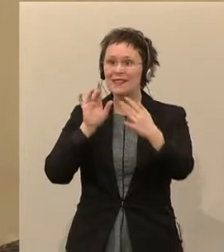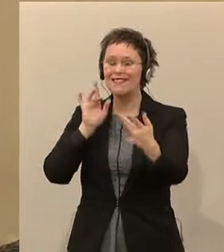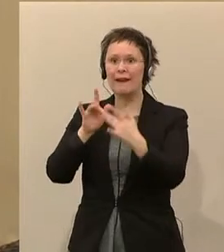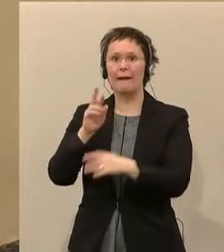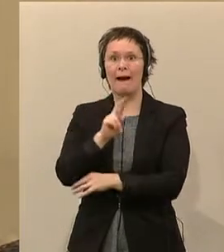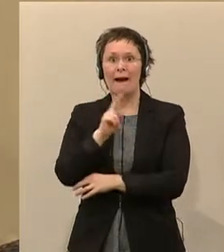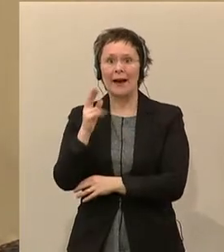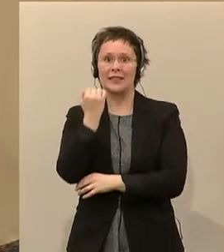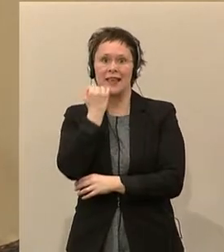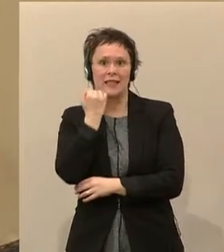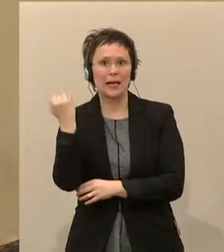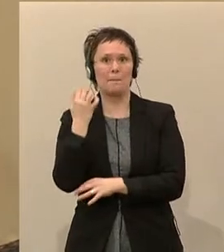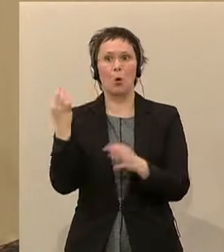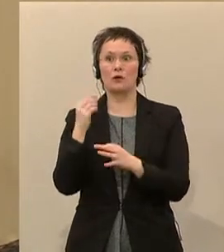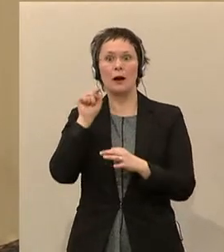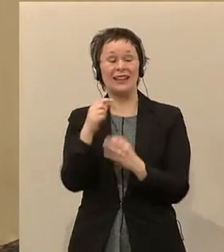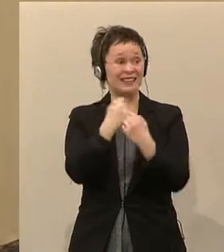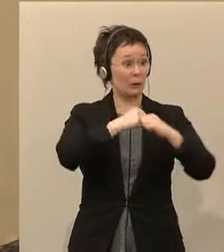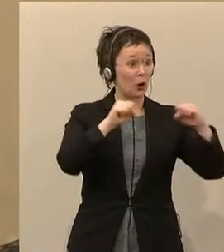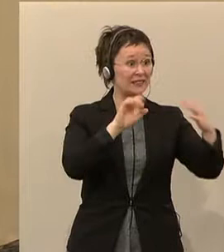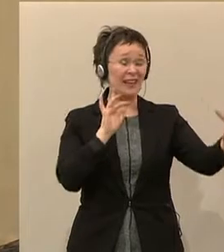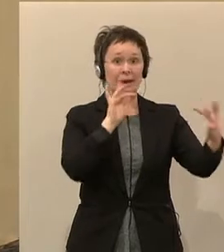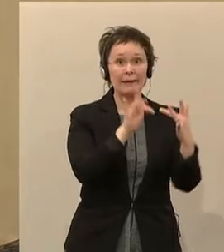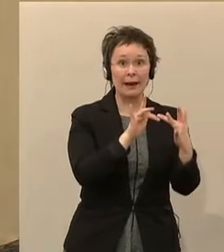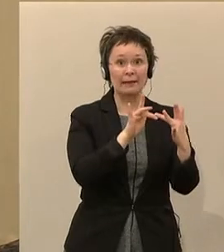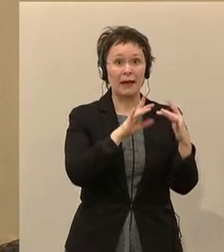Tendenzen einsetzen, dass wir uns dagegen wehren.